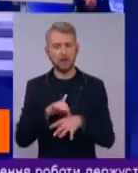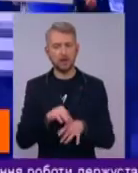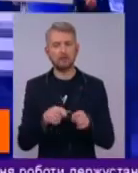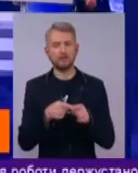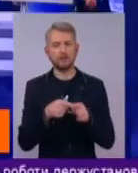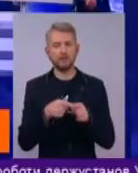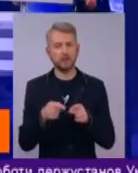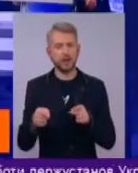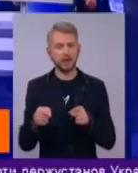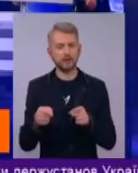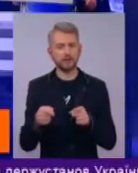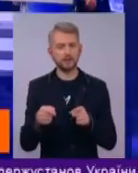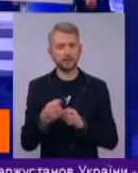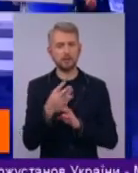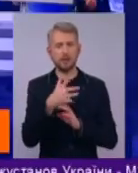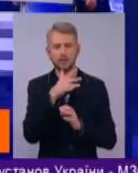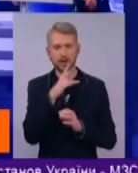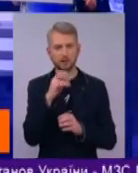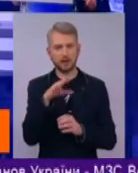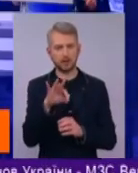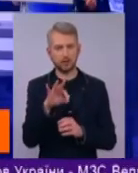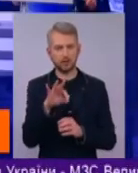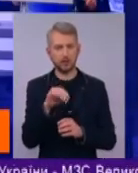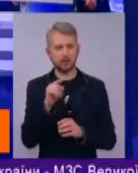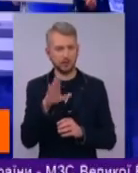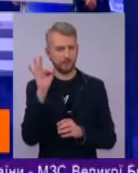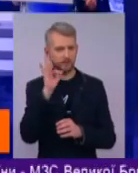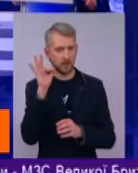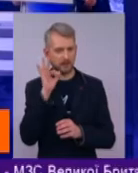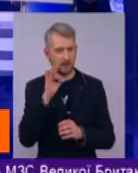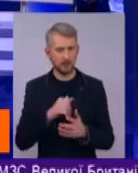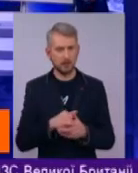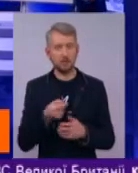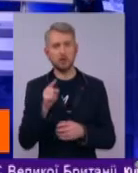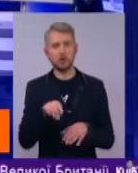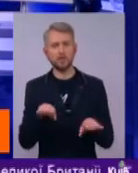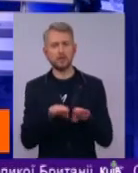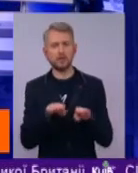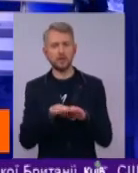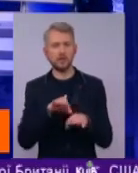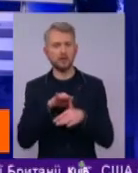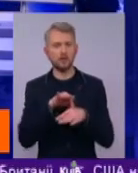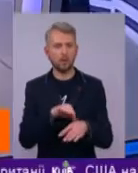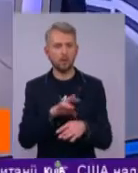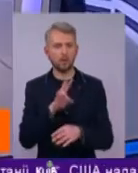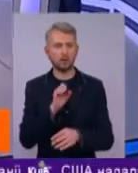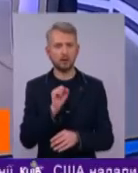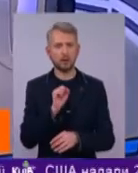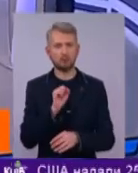в течение 15 лет НАТО там в Афганистане. Угу. Причем сравнение ведется на